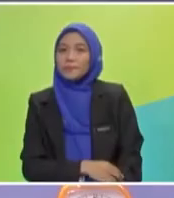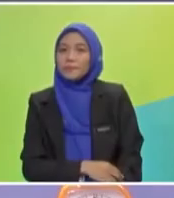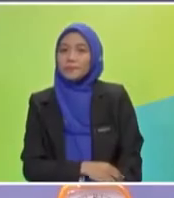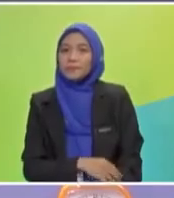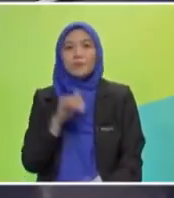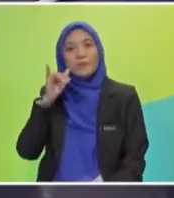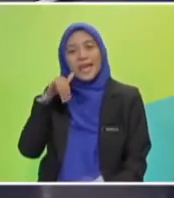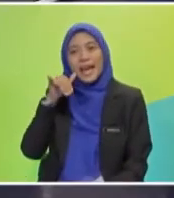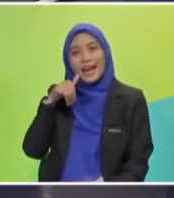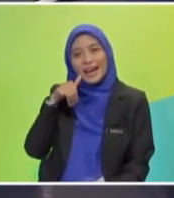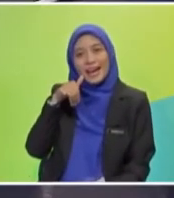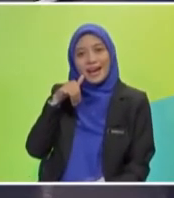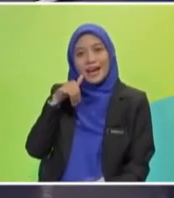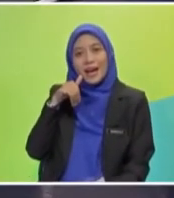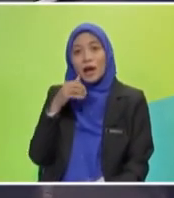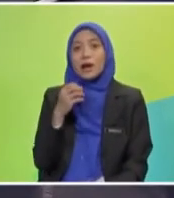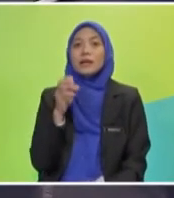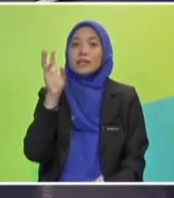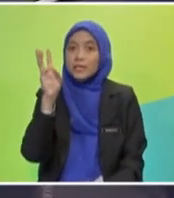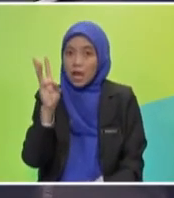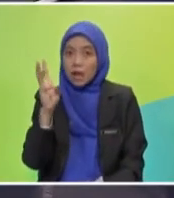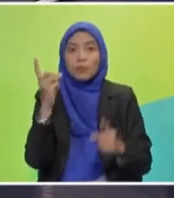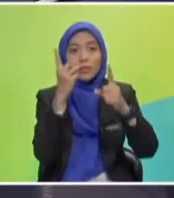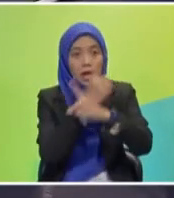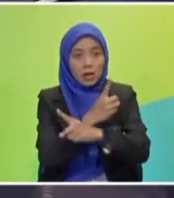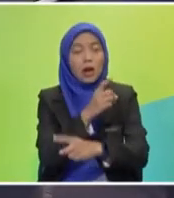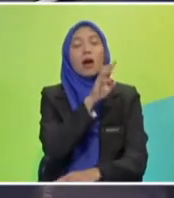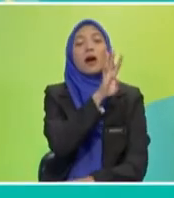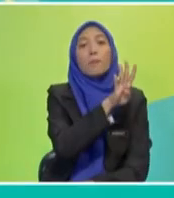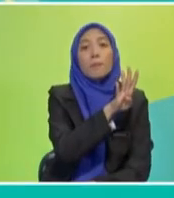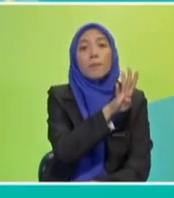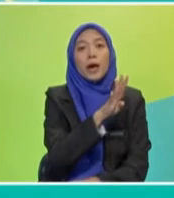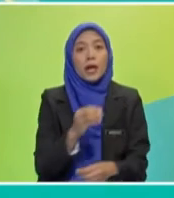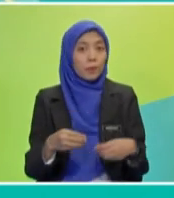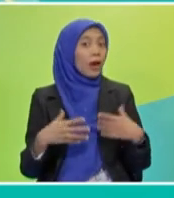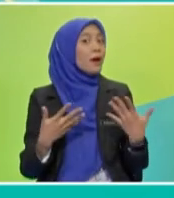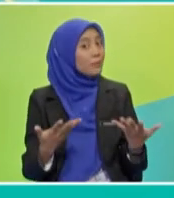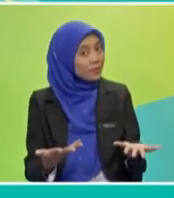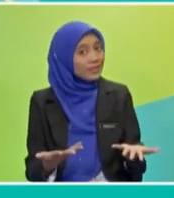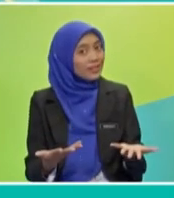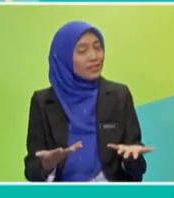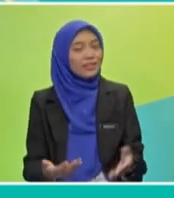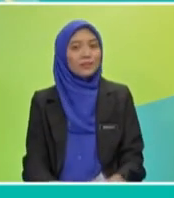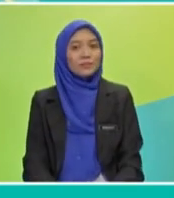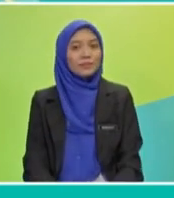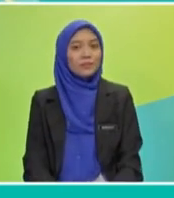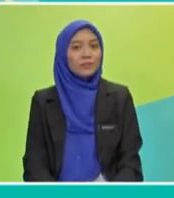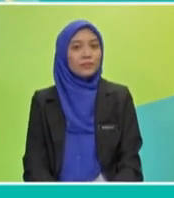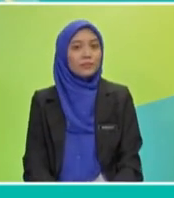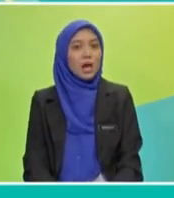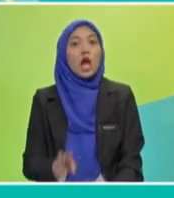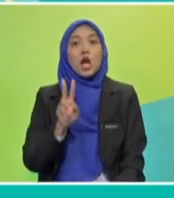Nia. Nia. 6 darab dengan 4, Nia. Berapa ya?